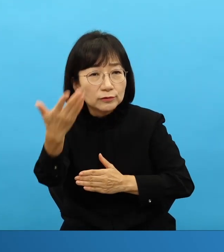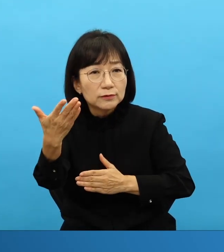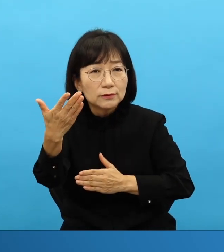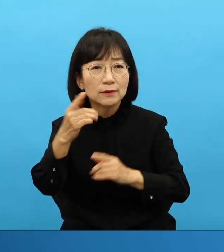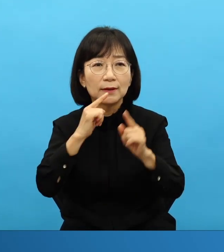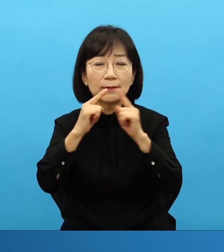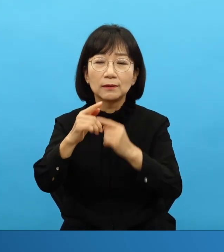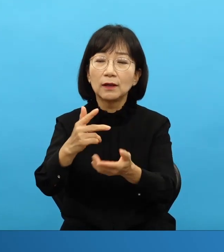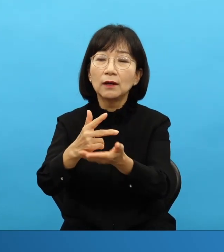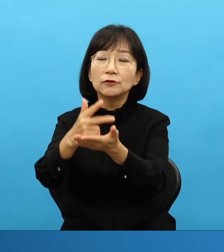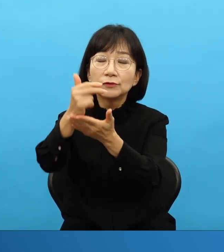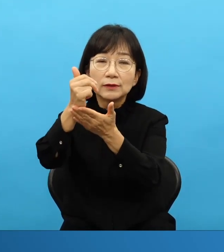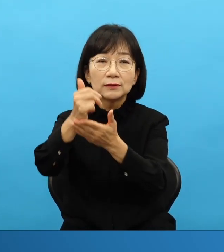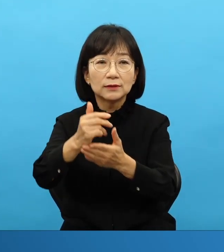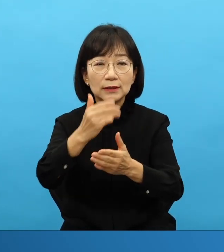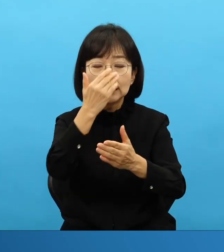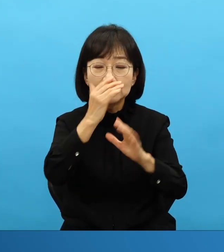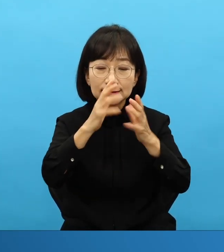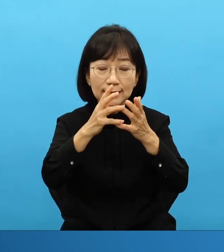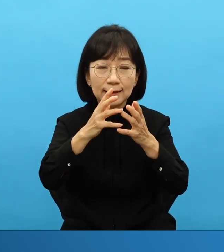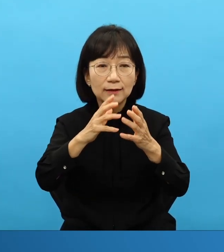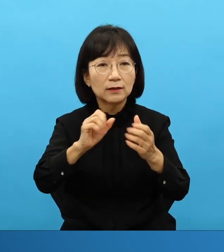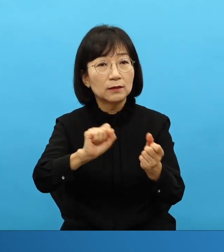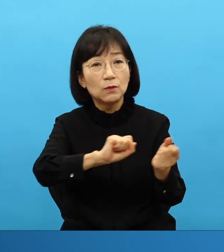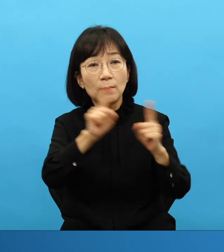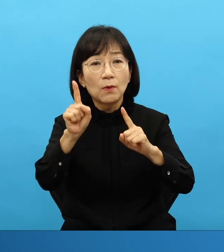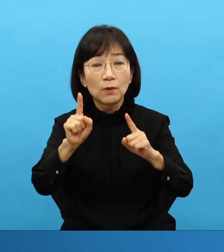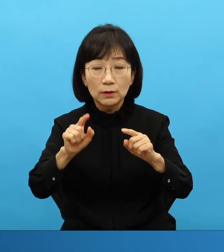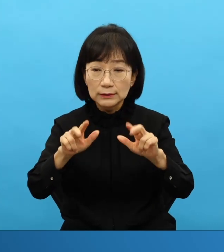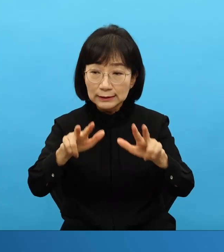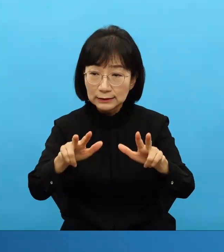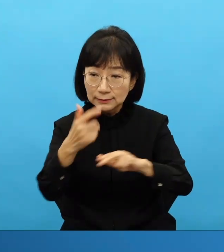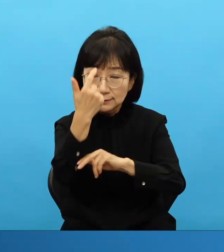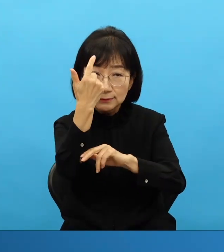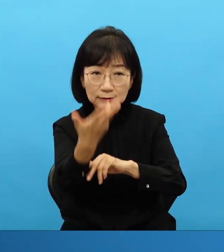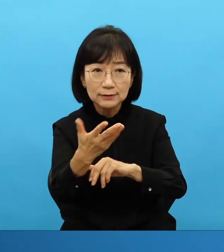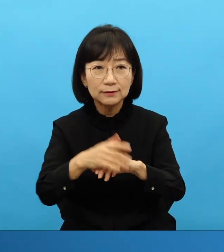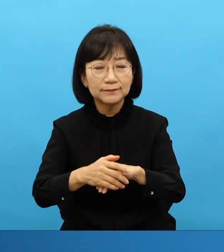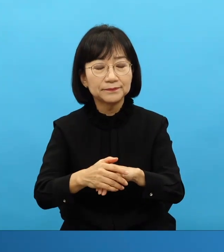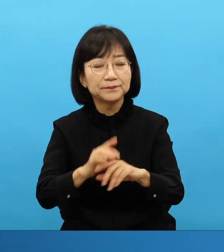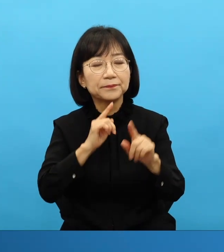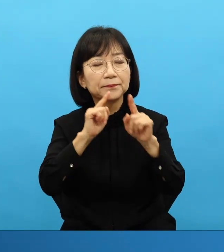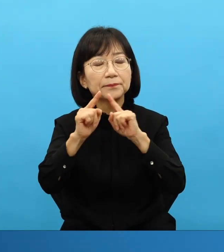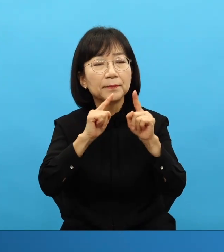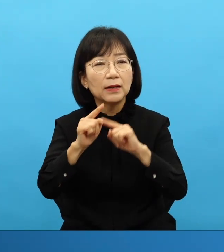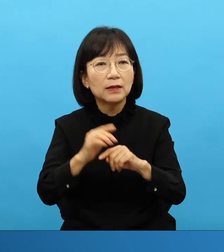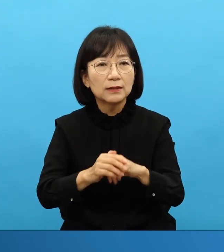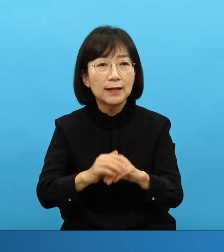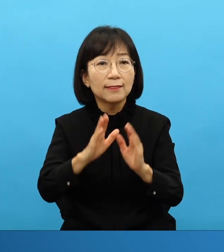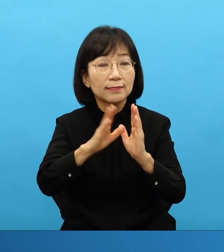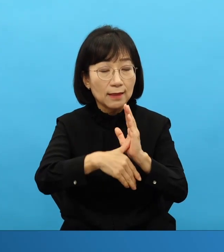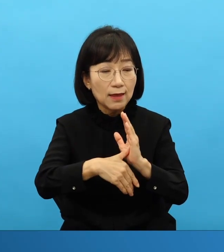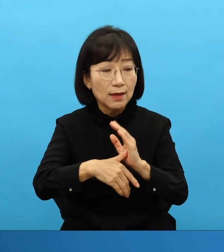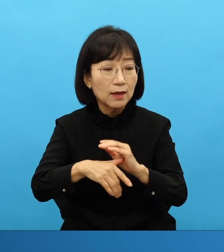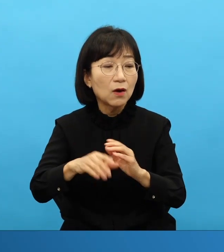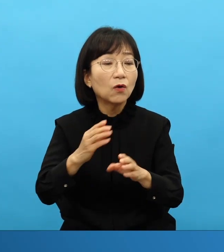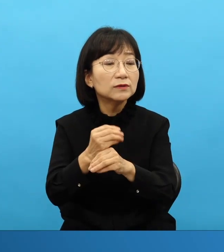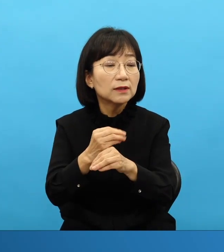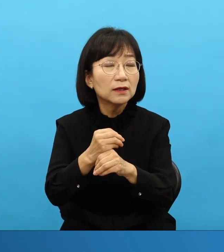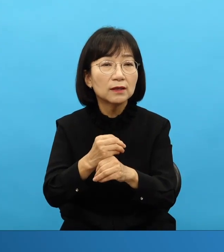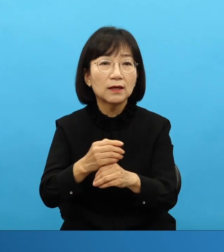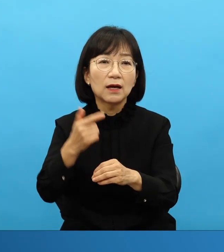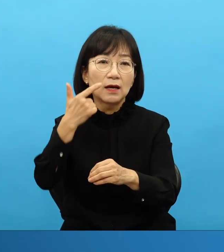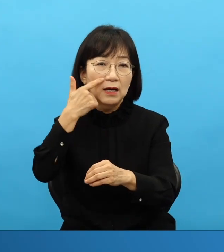이르되 주께서 이스라엘 나라를 회복하심이 이때니까 하니 이르시되 때와 시기는